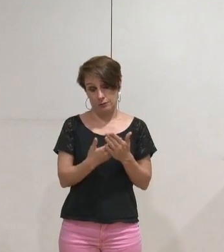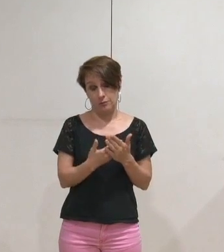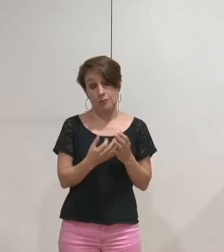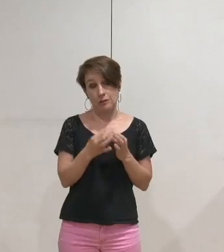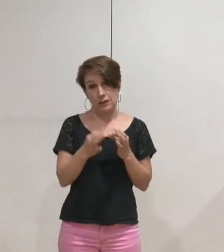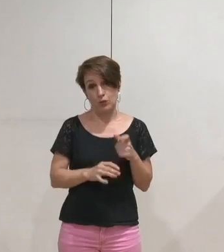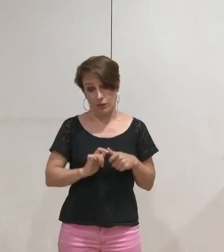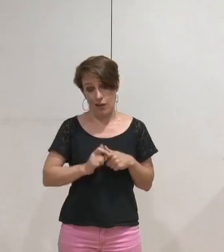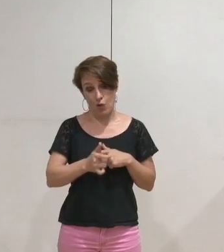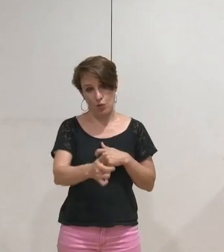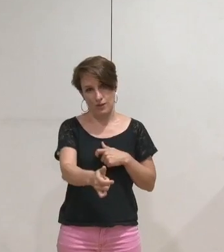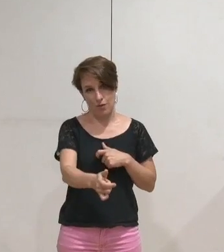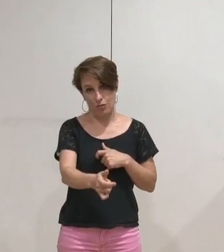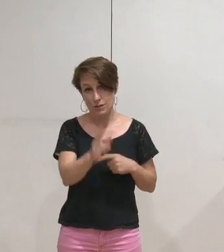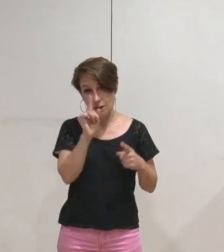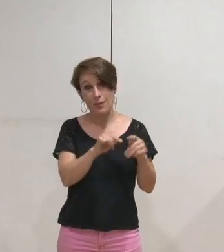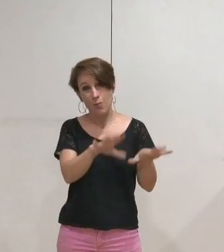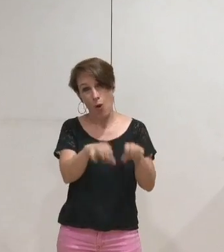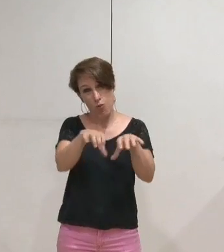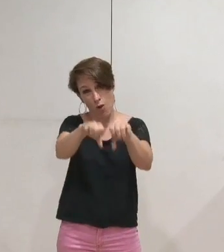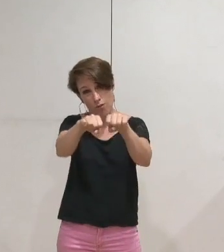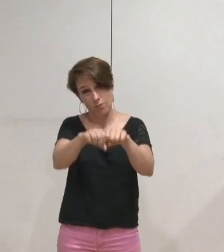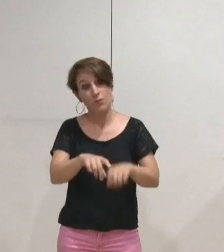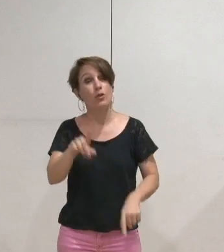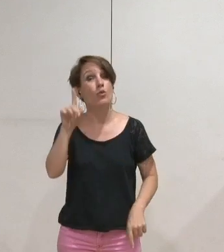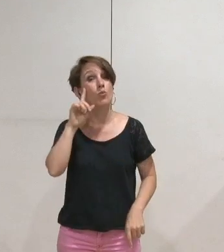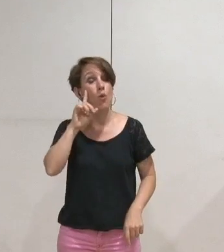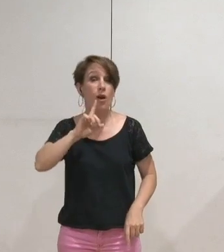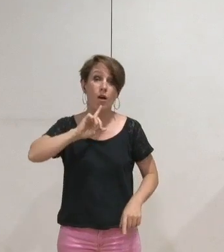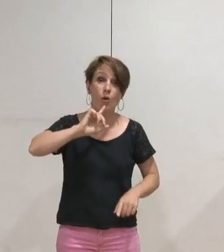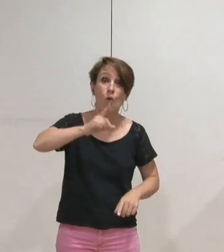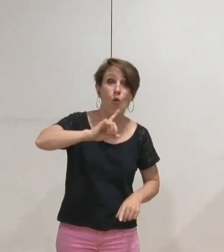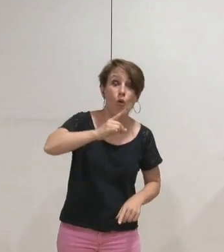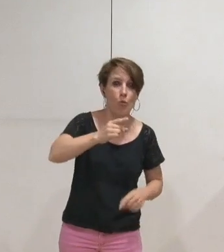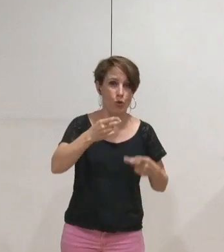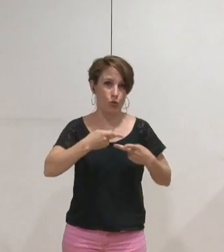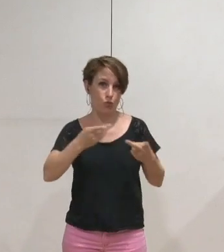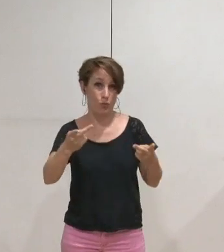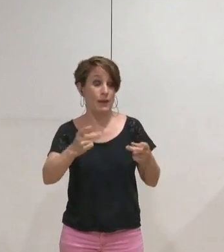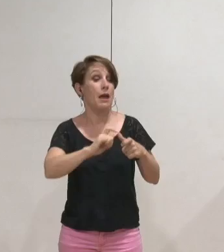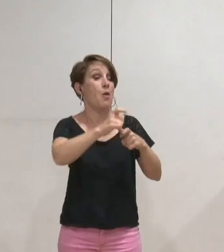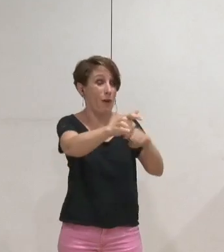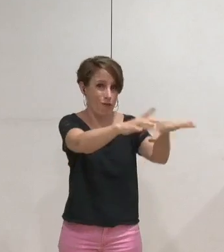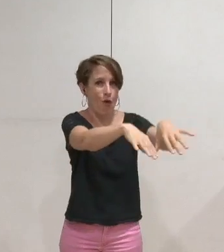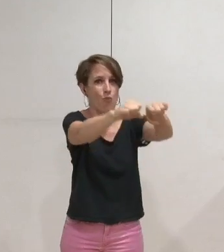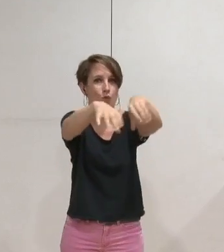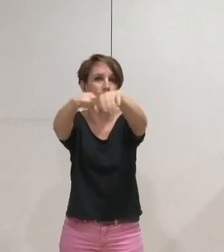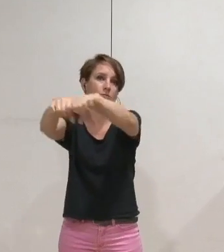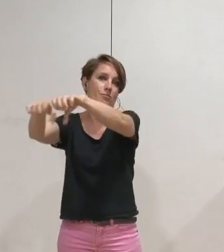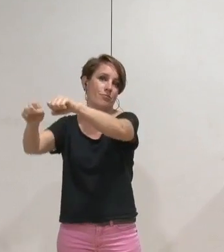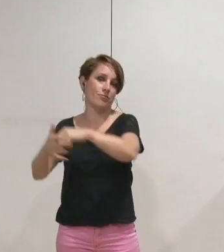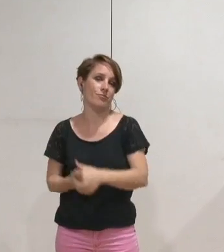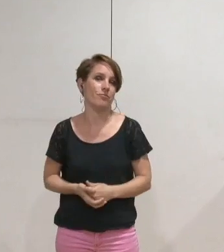conséquences sur l'emploi car la commande publique c'est de l'emploi et